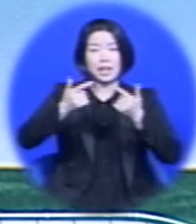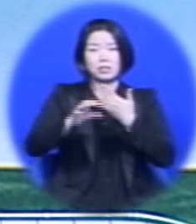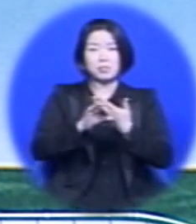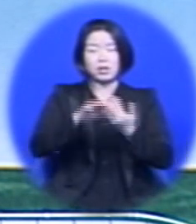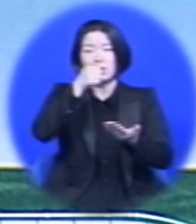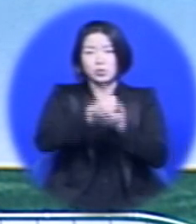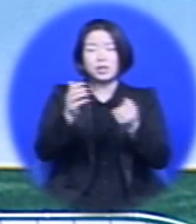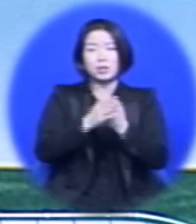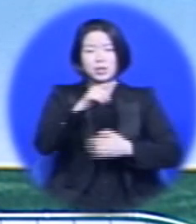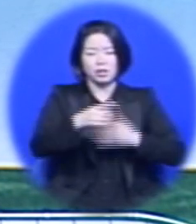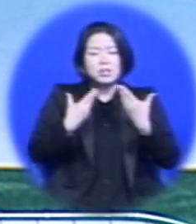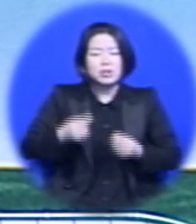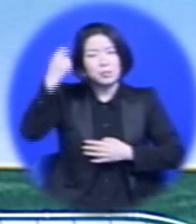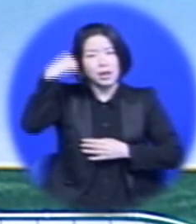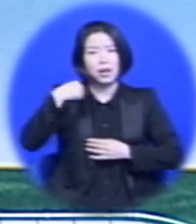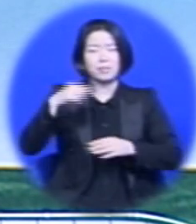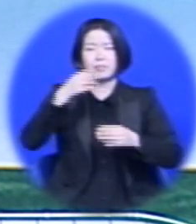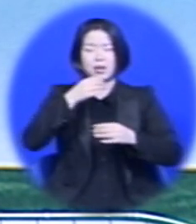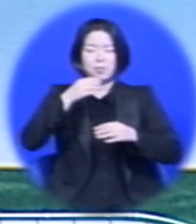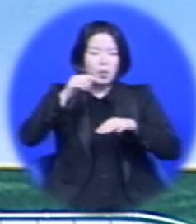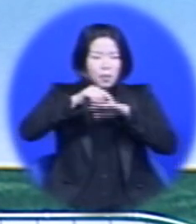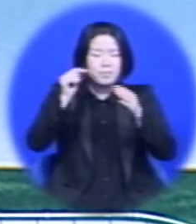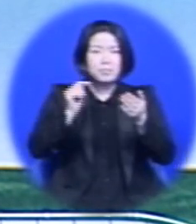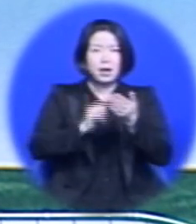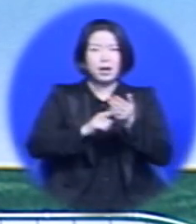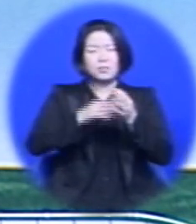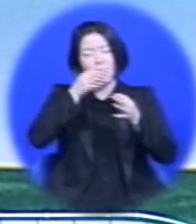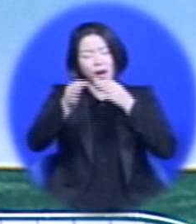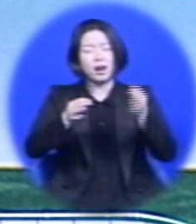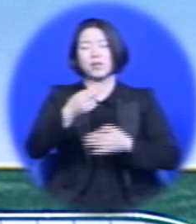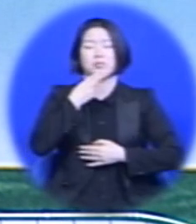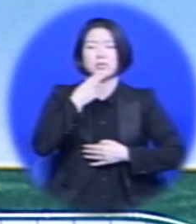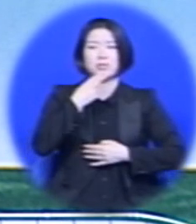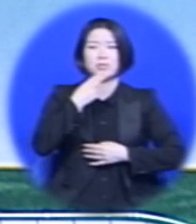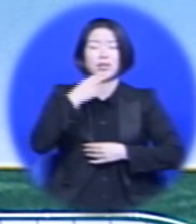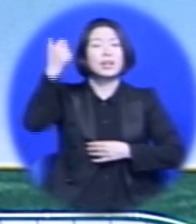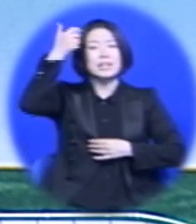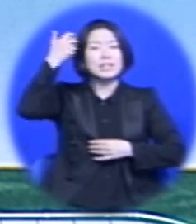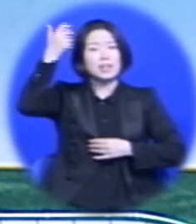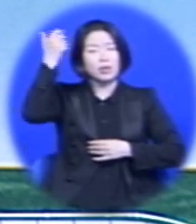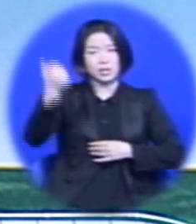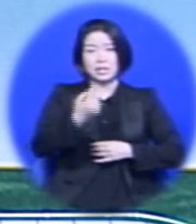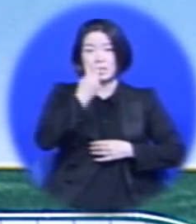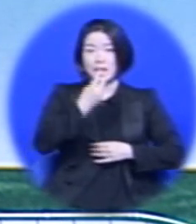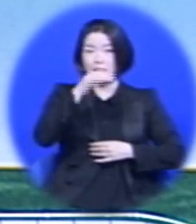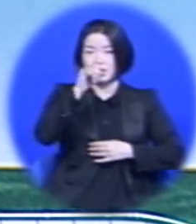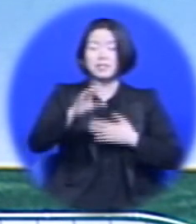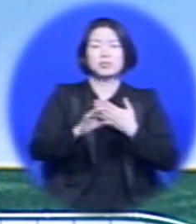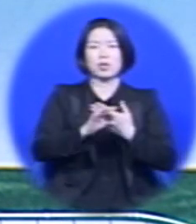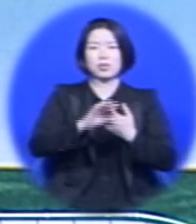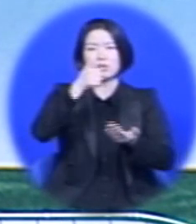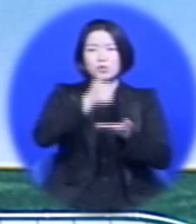절망 애통함 탄식이 없단 말입니다 영이 살아 있는 사람에게 죄는